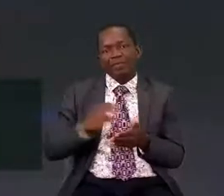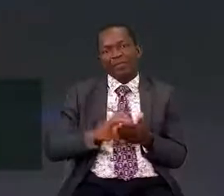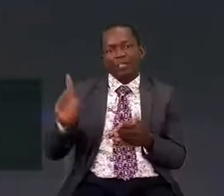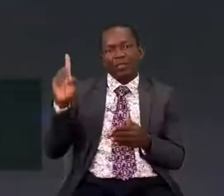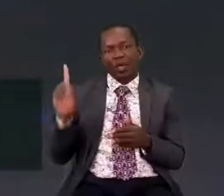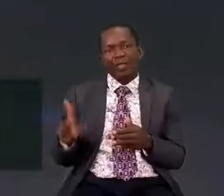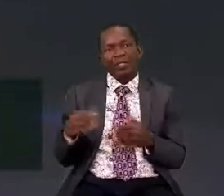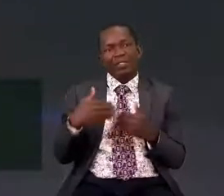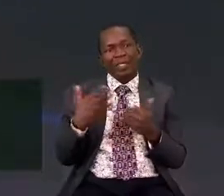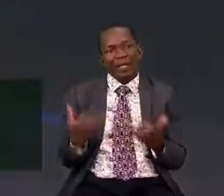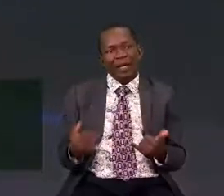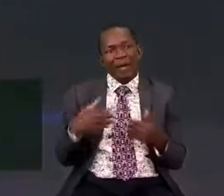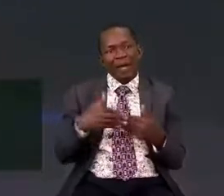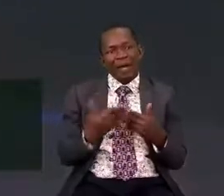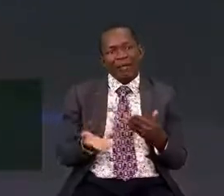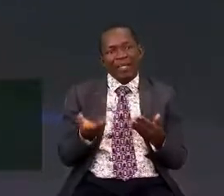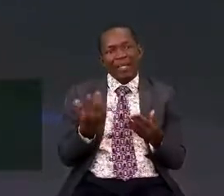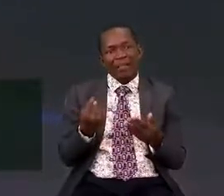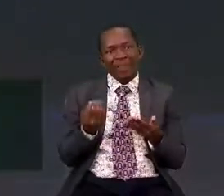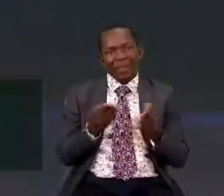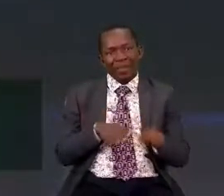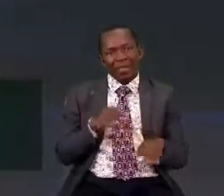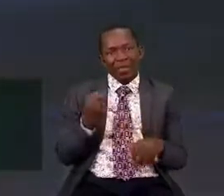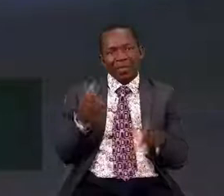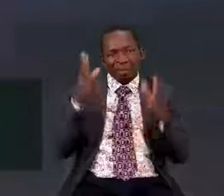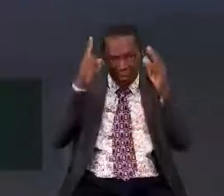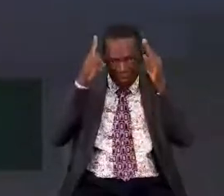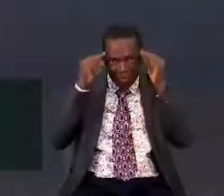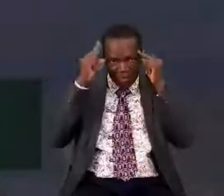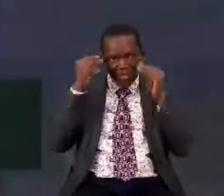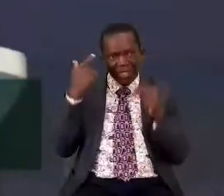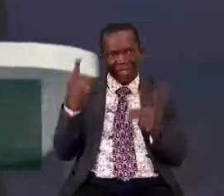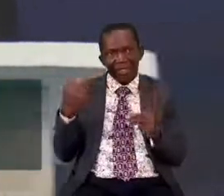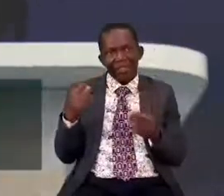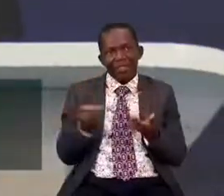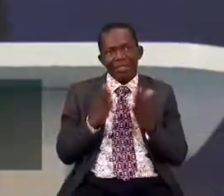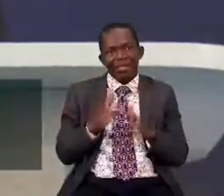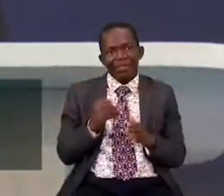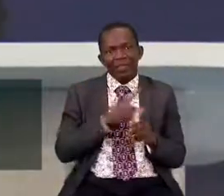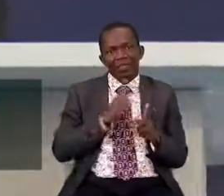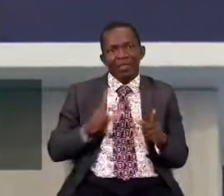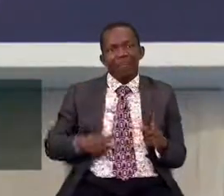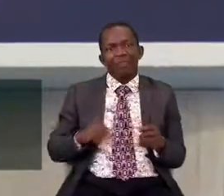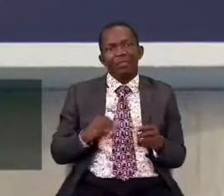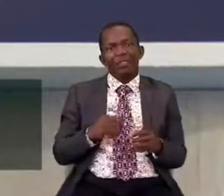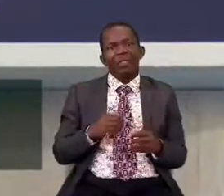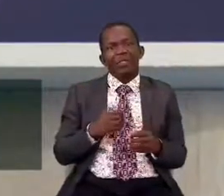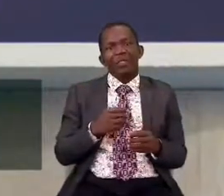l'Éternel. Voyez la première partie du verset 2. Il dit, Moïse, mon serviteur, est